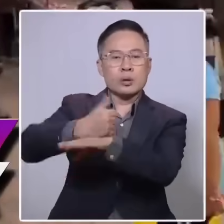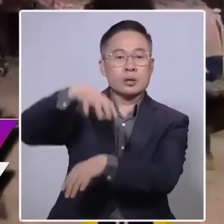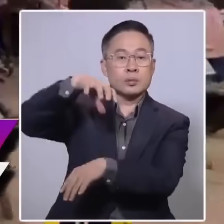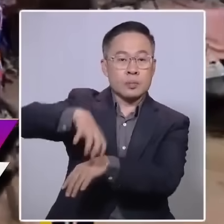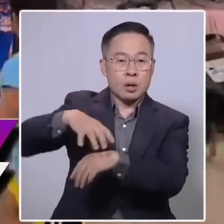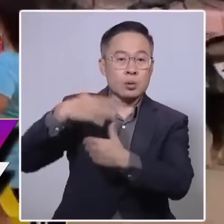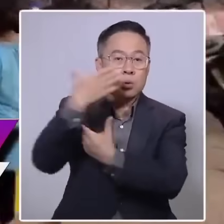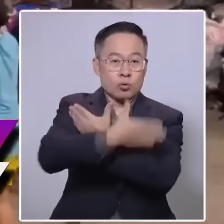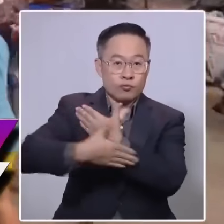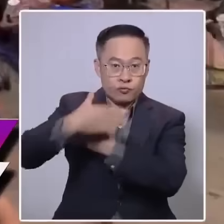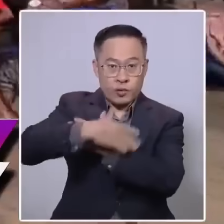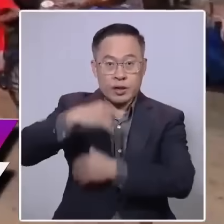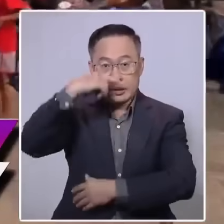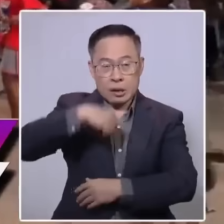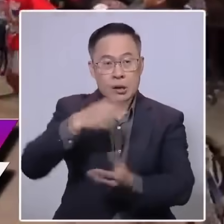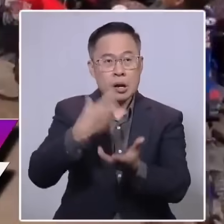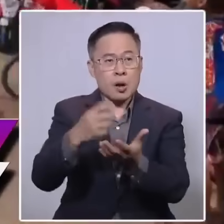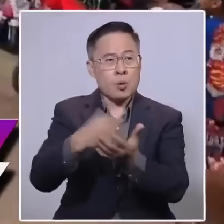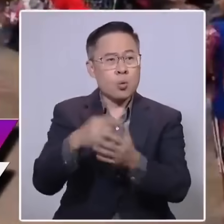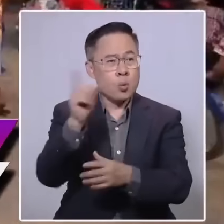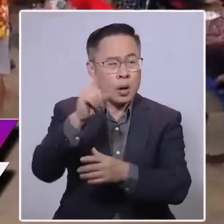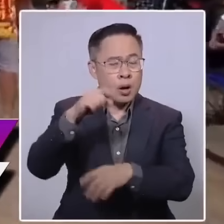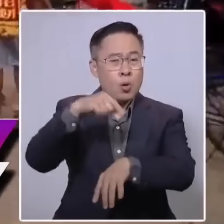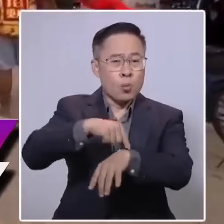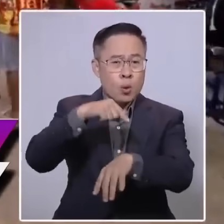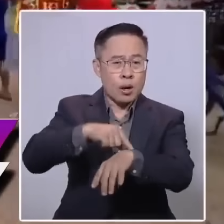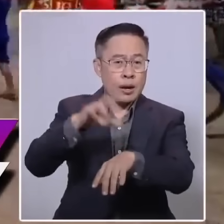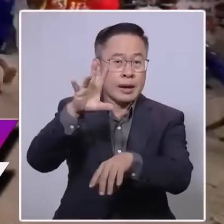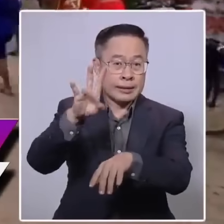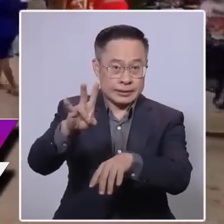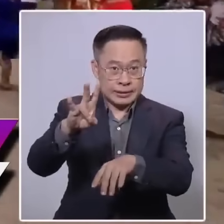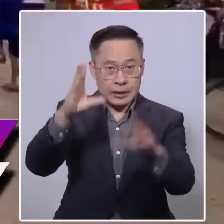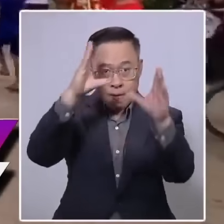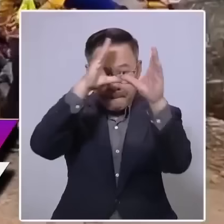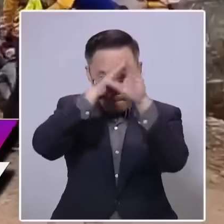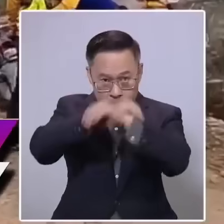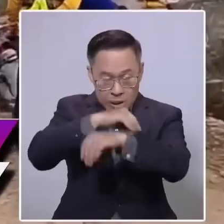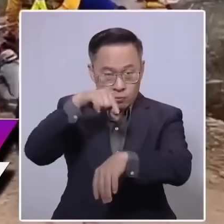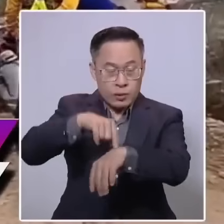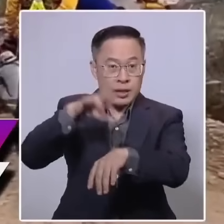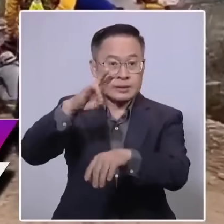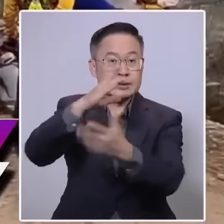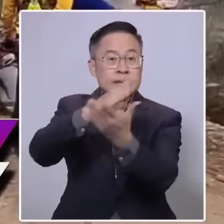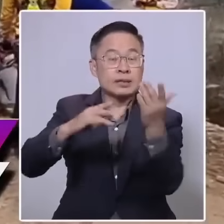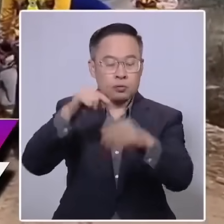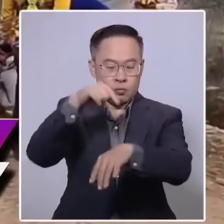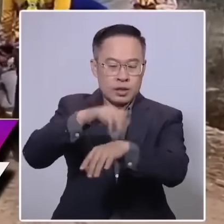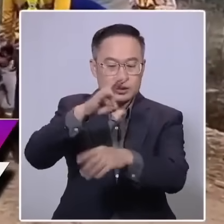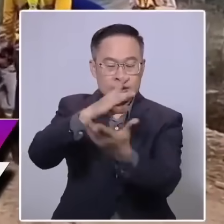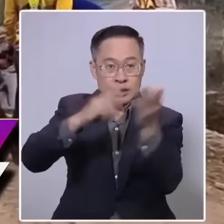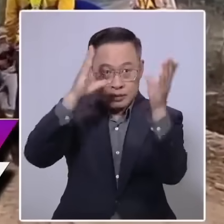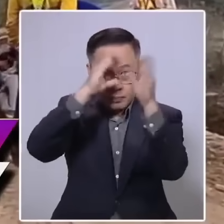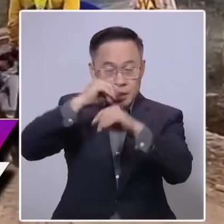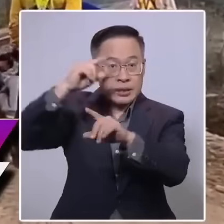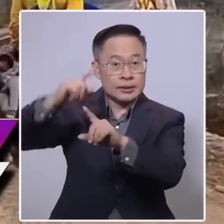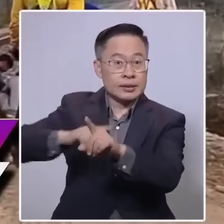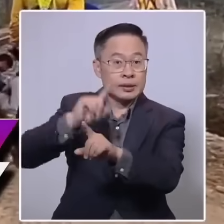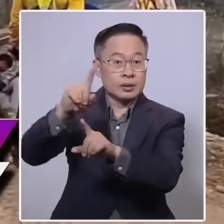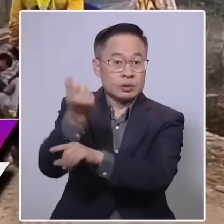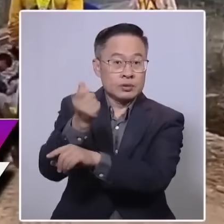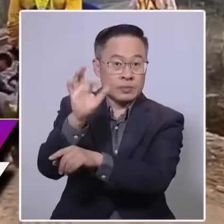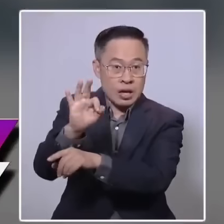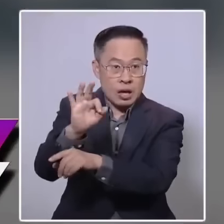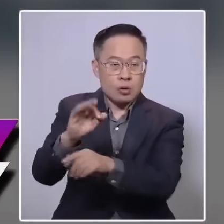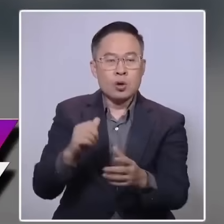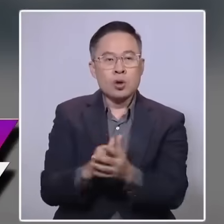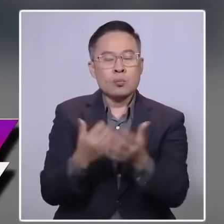ปิดเผย นะครับว่าเหตุการณ์เนี่ยเกิดขึ้นเมื่อวานครับ19มกราคมตอนประมาณทุ่มครึ่งครับเบื้องต้นการรถไฟก็ได้มีการขนถ่